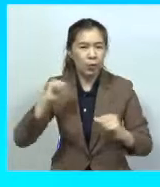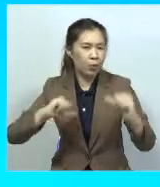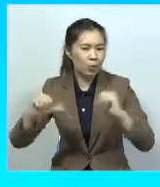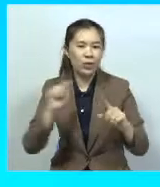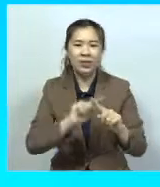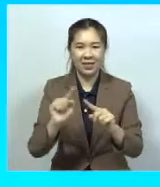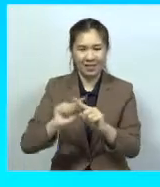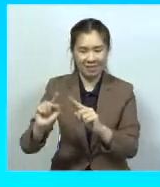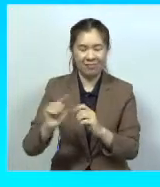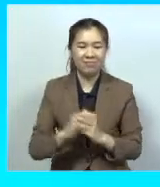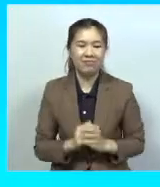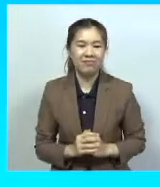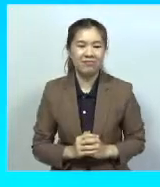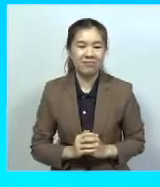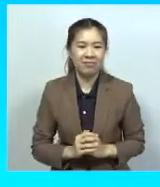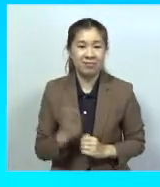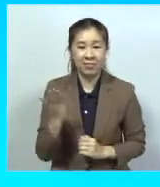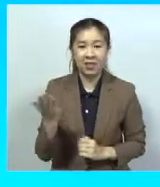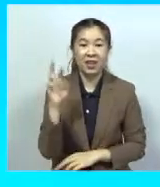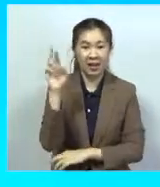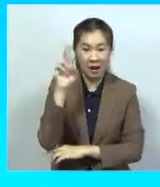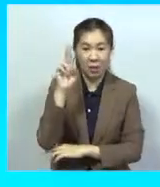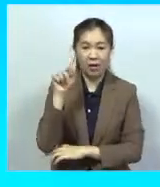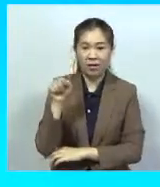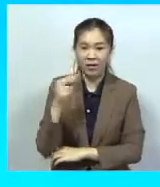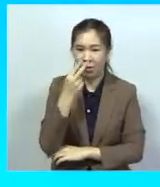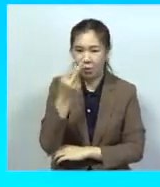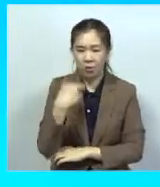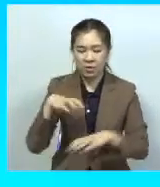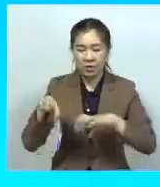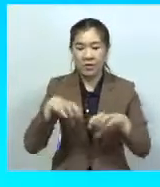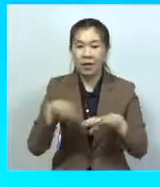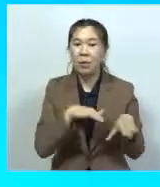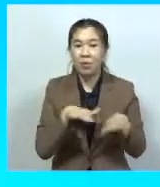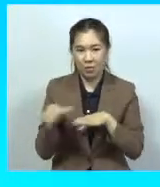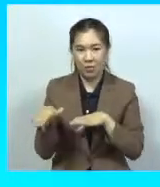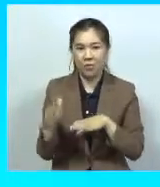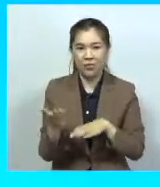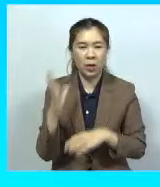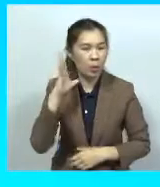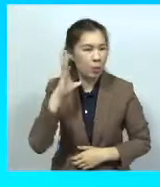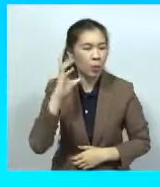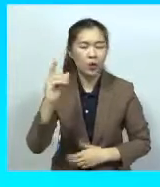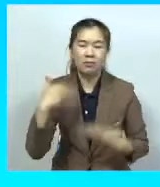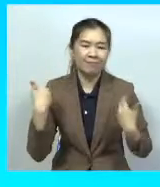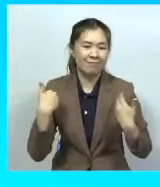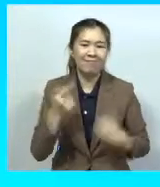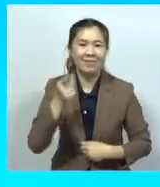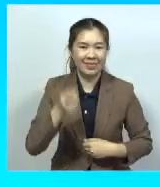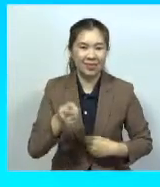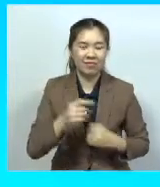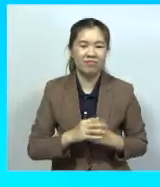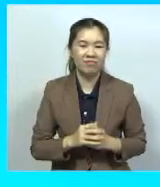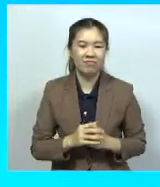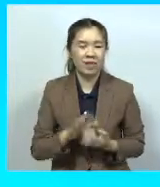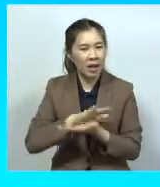พสมโภชนะคะนี่บรรยากาศนะคะนี่ขนาดช่วงกลางวันของการเตรียมงานวันแรกๆนะเดี๋ยววันพรุ่งนี้คึกคักแน่นอน นี่ขนาดบอกว่า